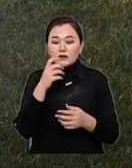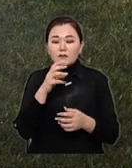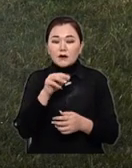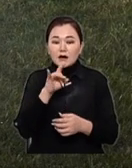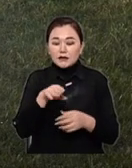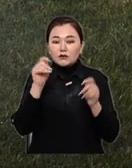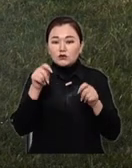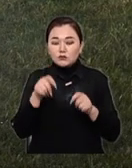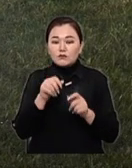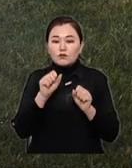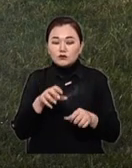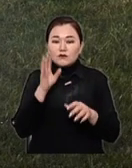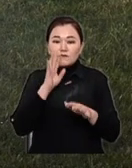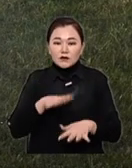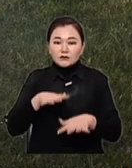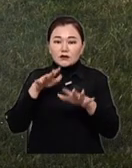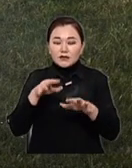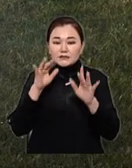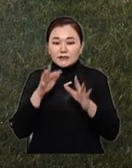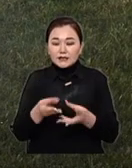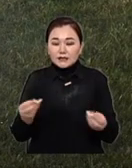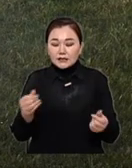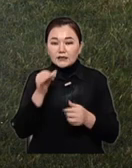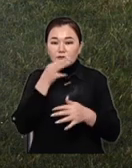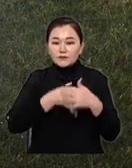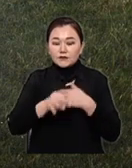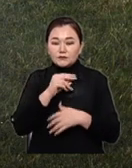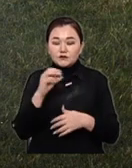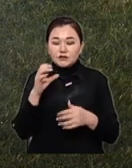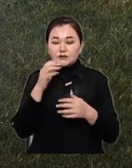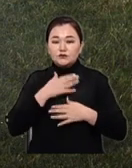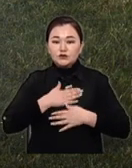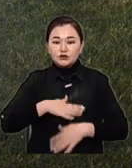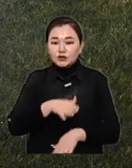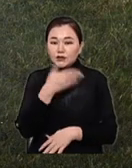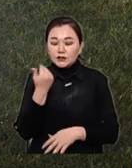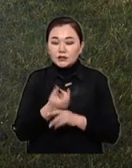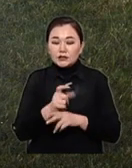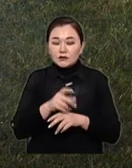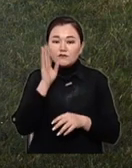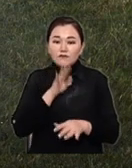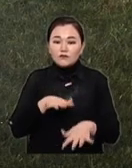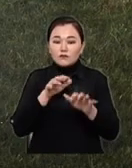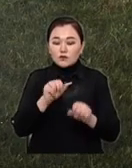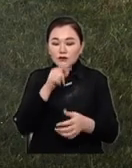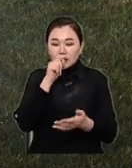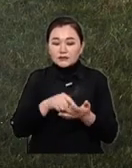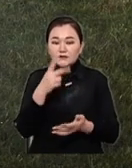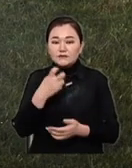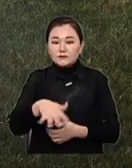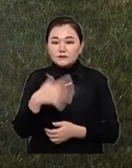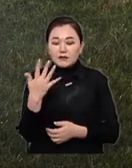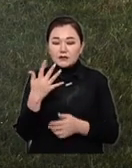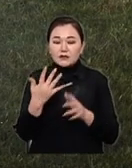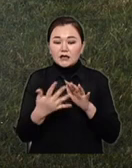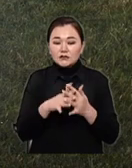могут спровоцировать талодождевые паводки. Прогнозы МЧС звучат неутешительно. В зоне потопления могут оказаться